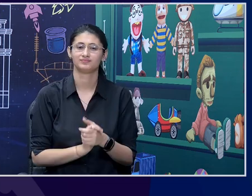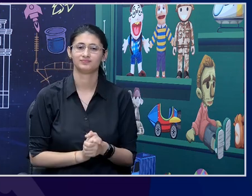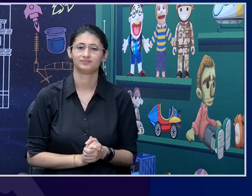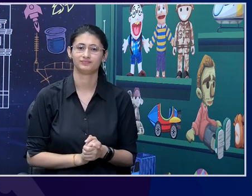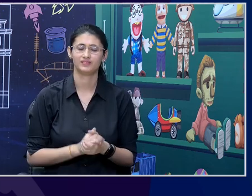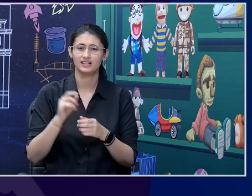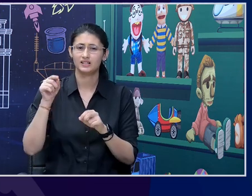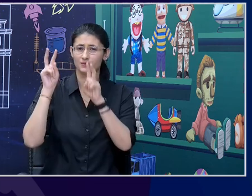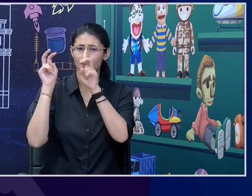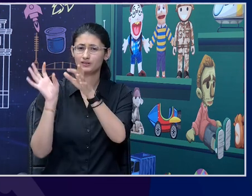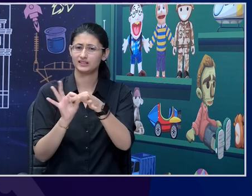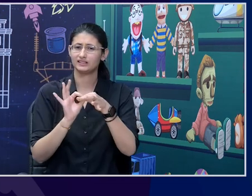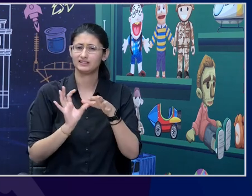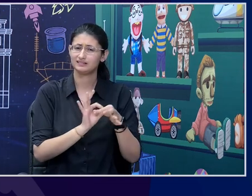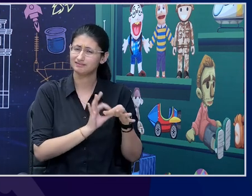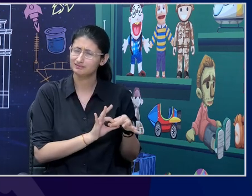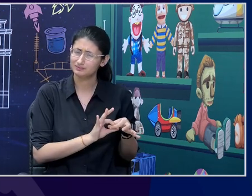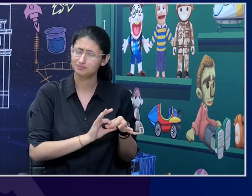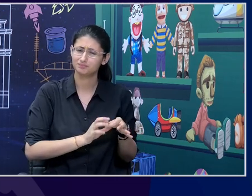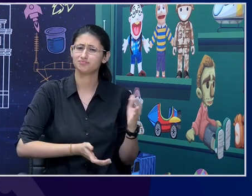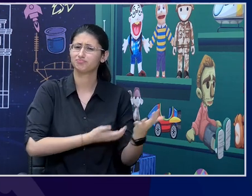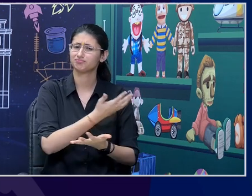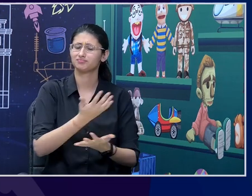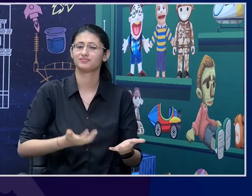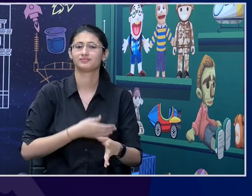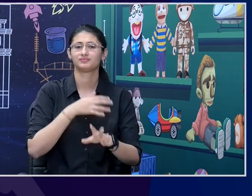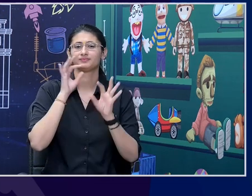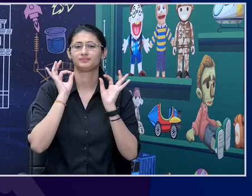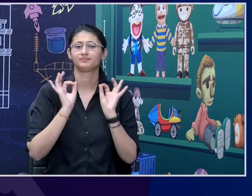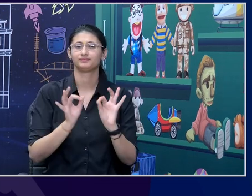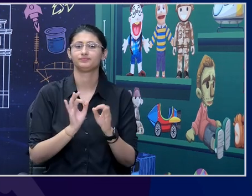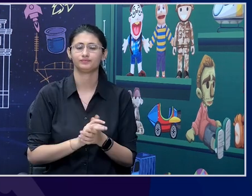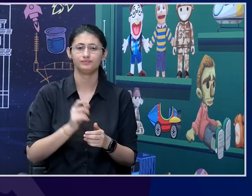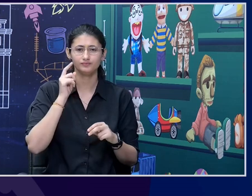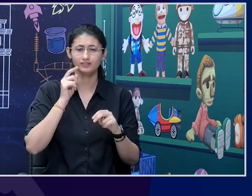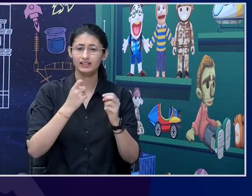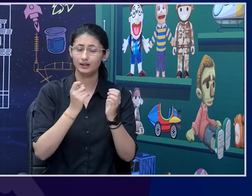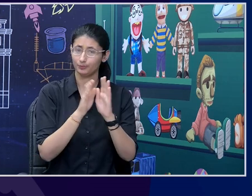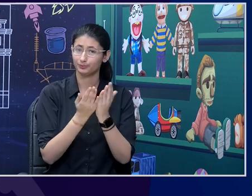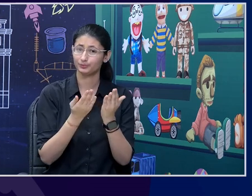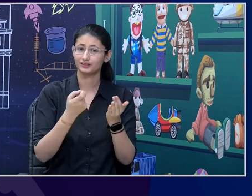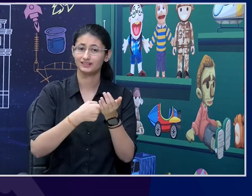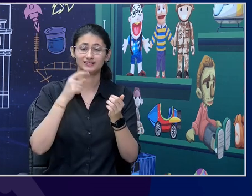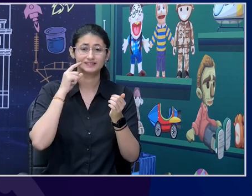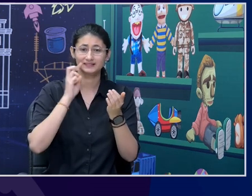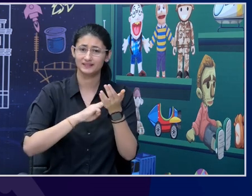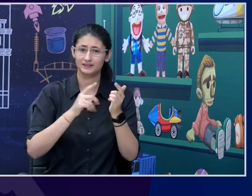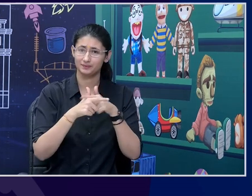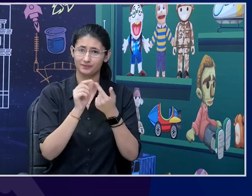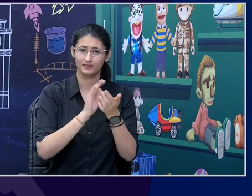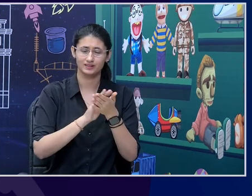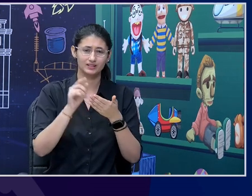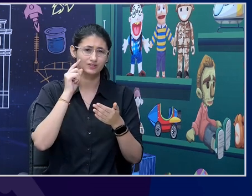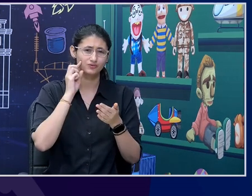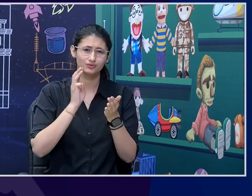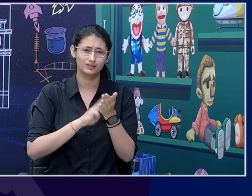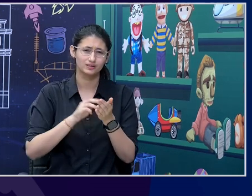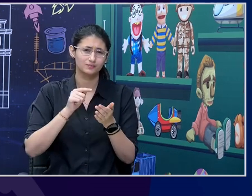हुए विषय लिए गए हैं अगर आप रिमझिम के पाठ्य पुस्तक देखें वहीं चीज ली गई है जो बच्चों से जुड़े हुए हैं